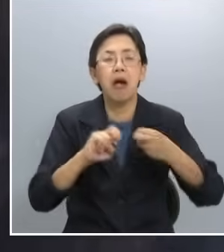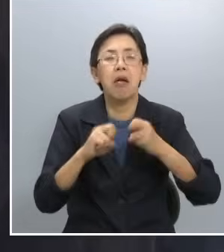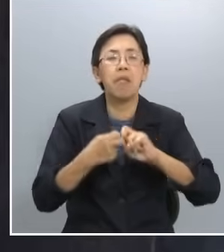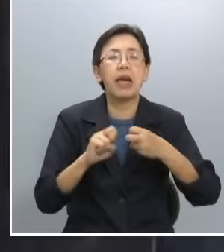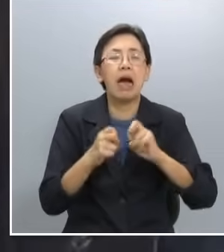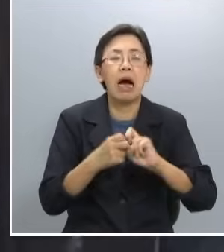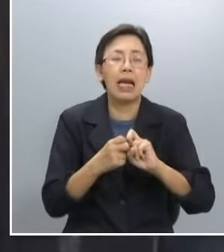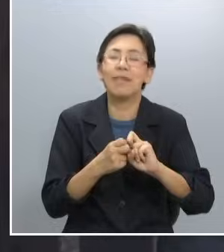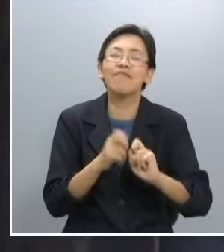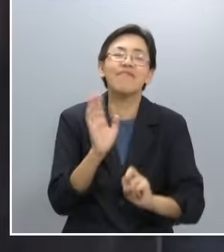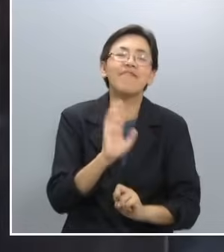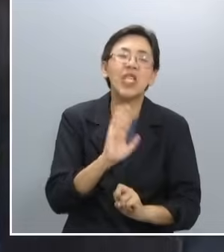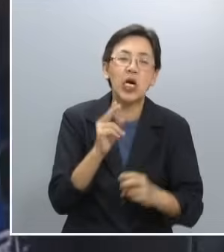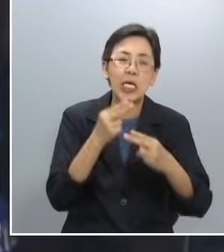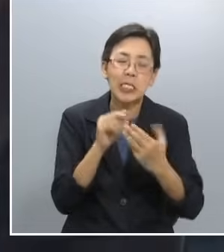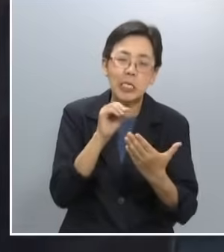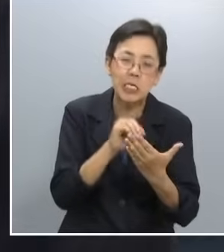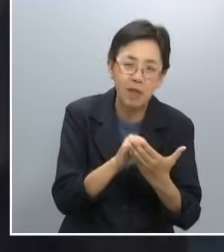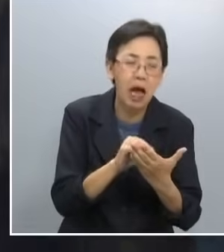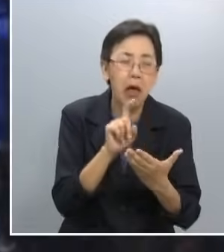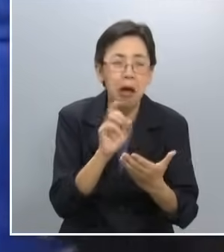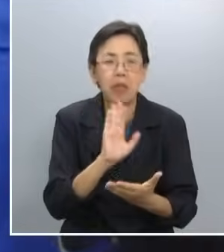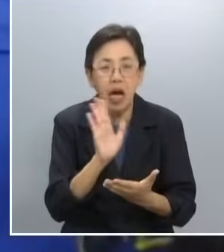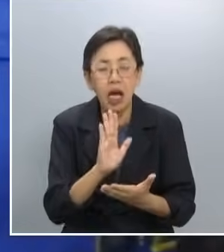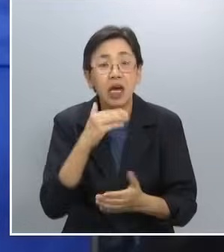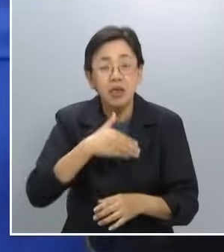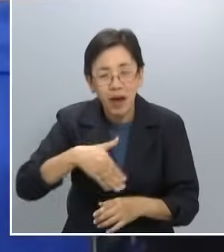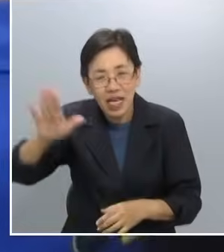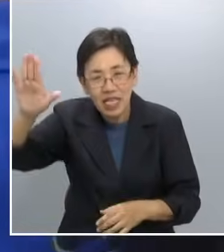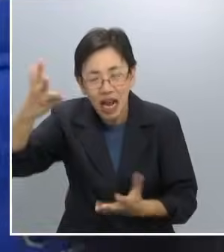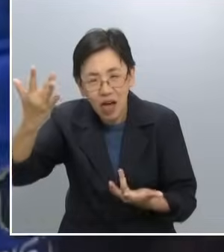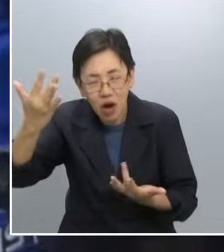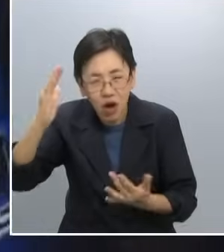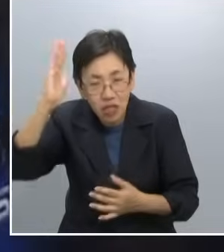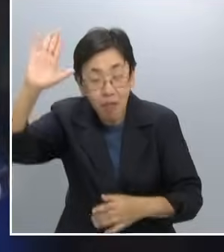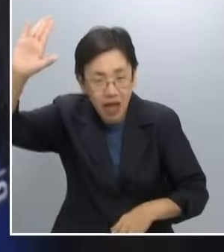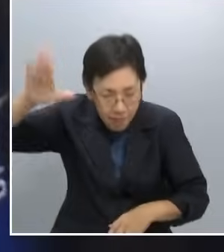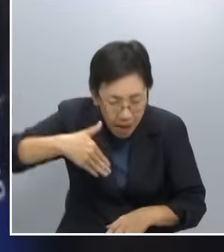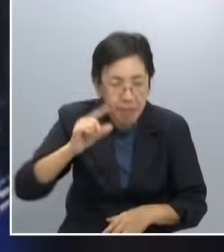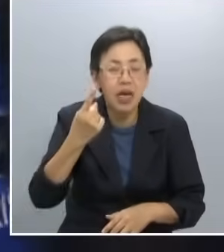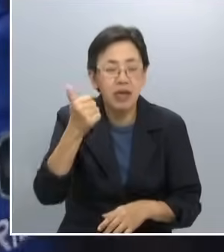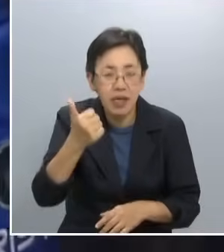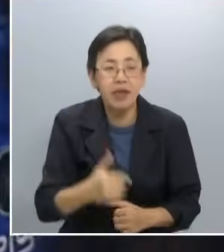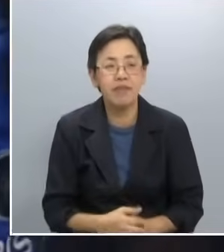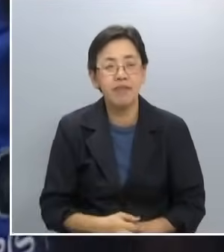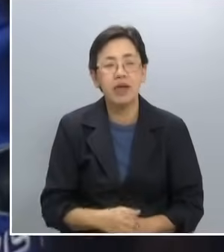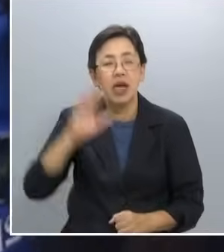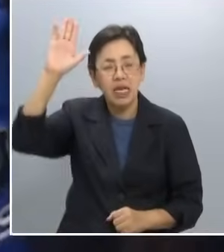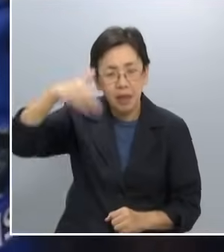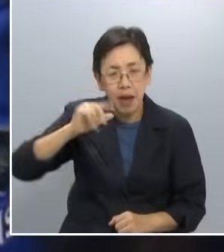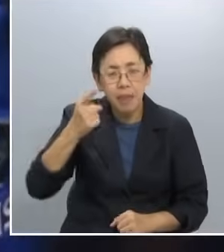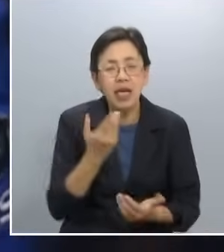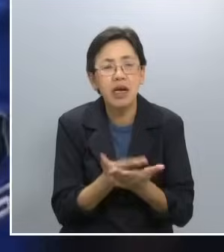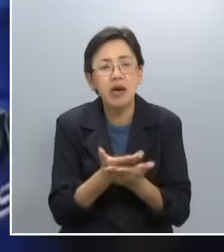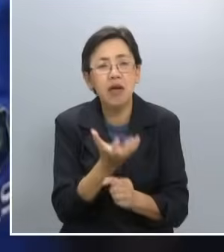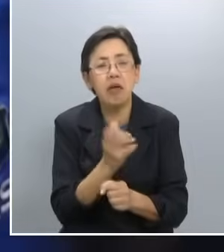Blacklistนั่นหมายความว่ากลับมาใหม่ได้ค่ะพอกลับไปแล้วอยากจะกลับมาขอทานในไทยก็สามารถจะเข้ามาได้